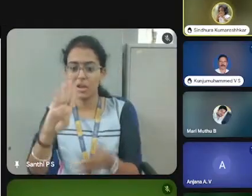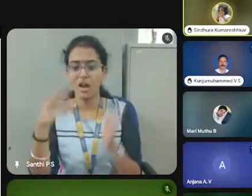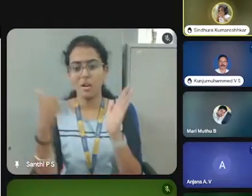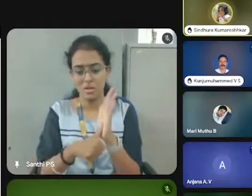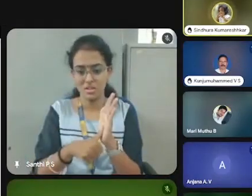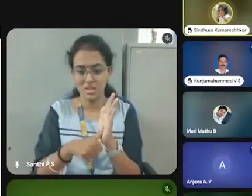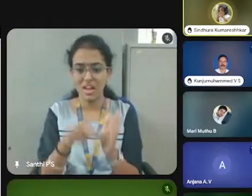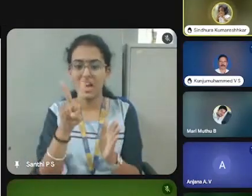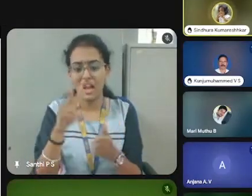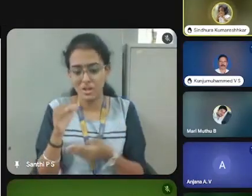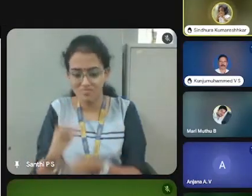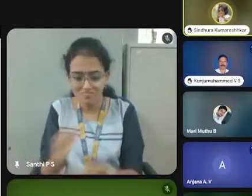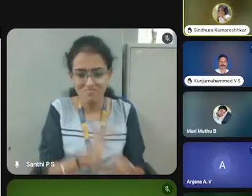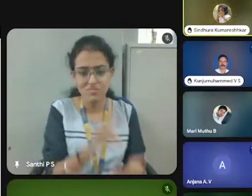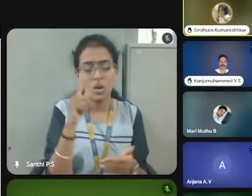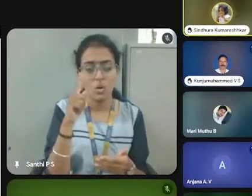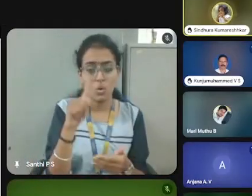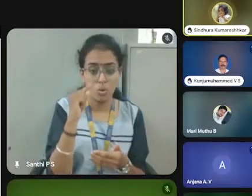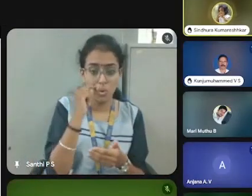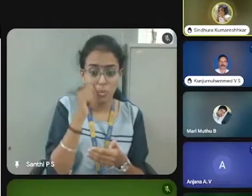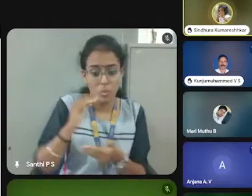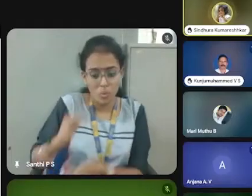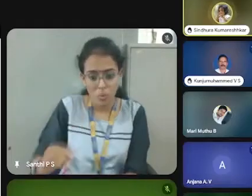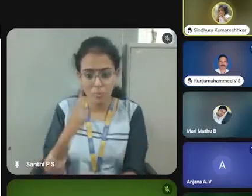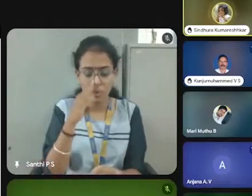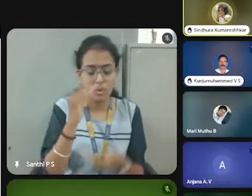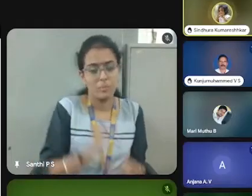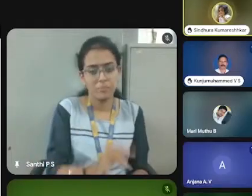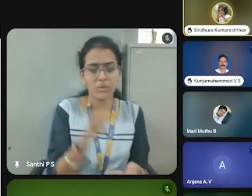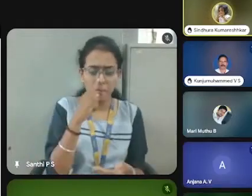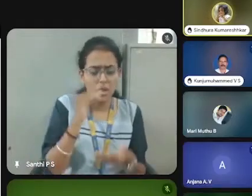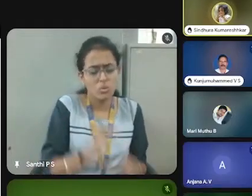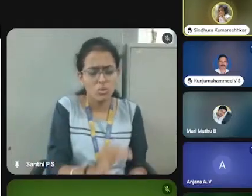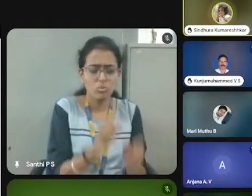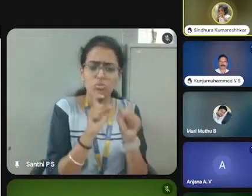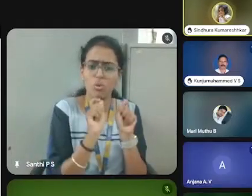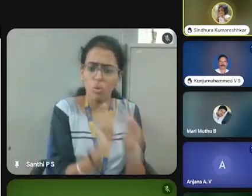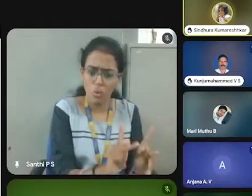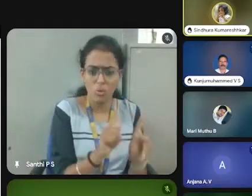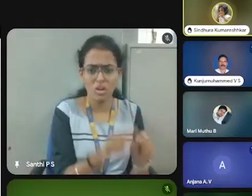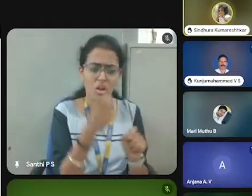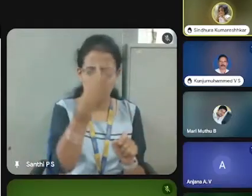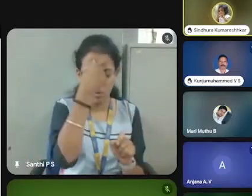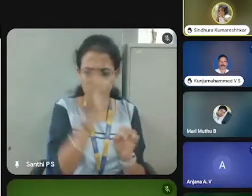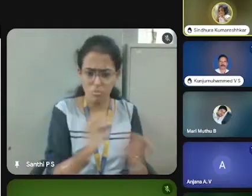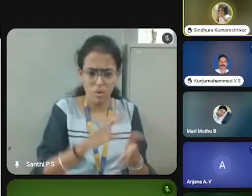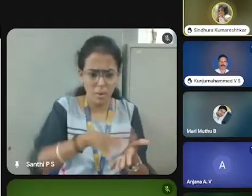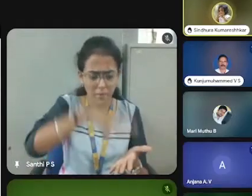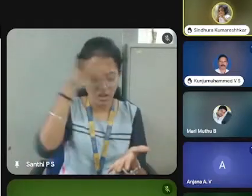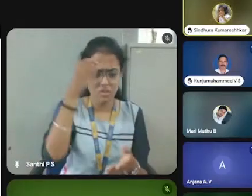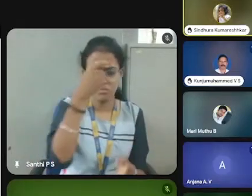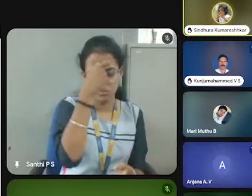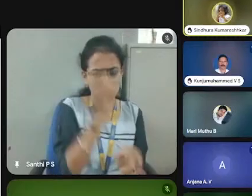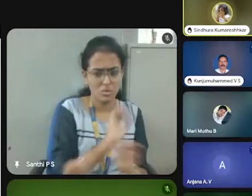ട്വിൻസ് ആണ് അവര്, ഒരു ആൺകുട്ടിയും ഒരു പെൺകുട്ടിയും. അതിൽ പെൺകുട്ടി എല്ലാം ഓക്കെയാണ്, അവള് പഠിക്കാനായാലും ബാക്കിയുള്ള കാര്യത്തിലെല്ലാം ഓക്കെയാണ്. പക്ഷെ